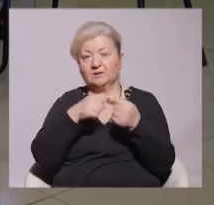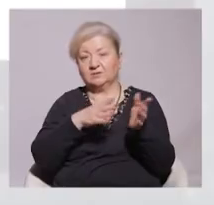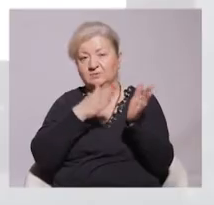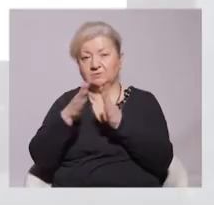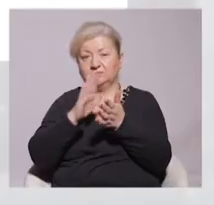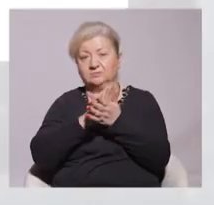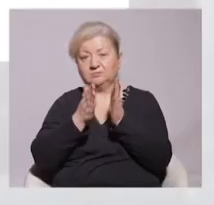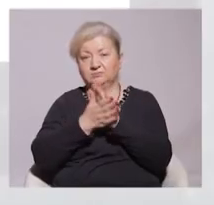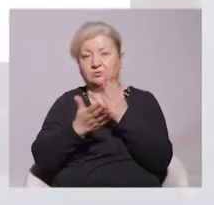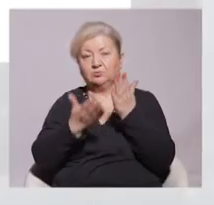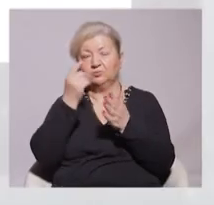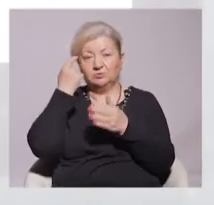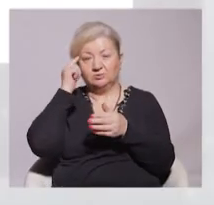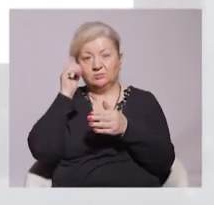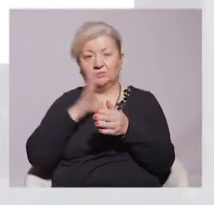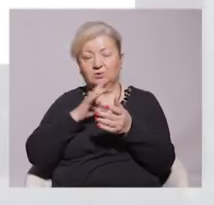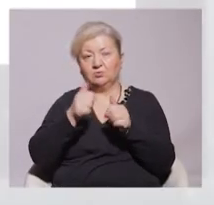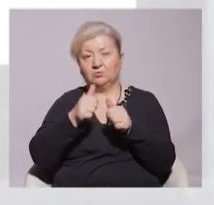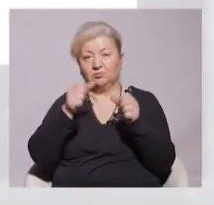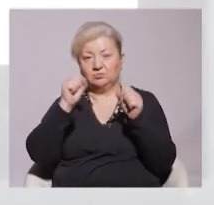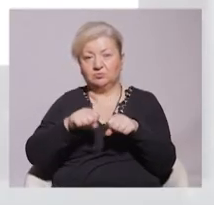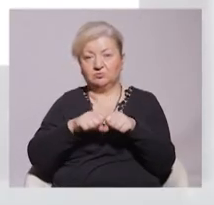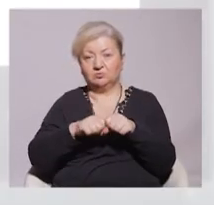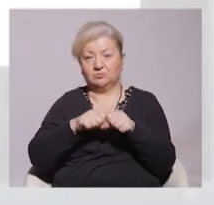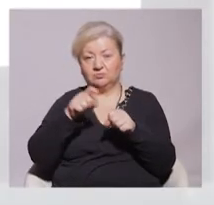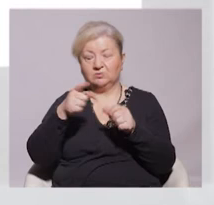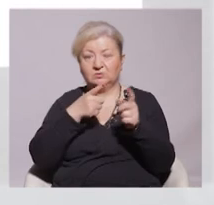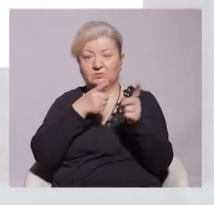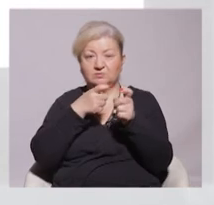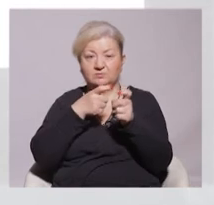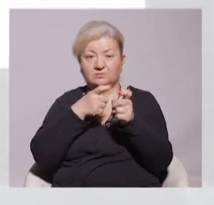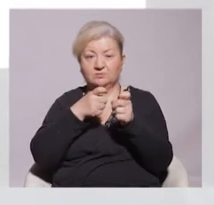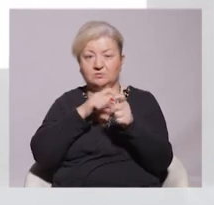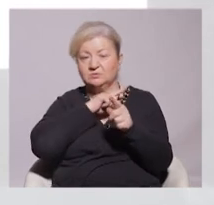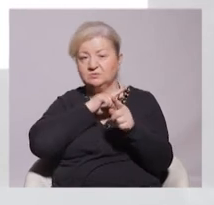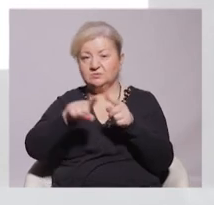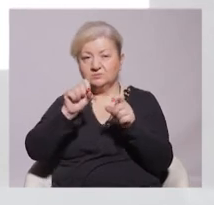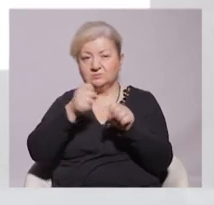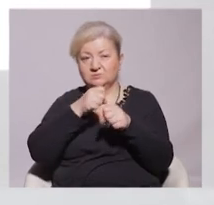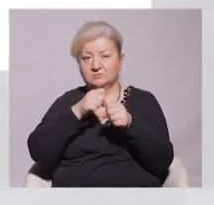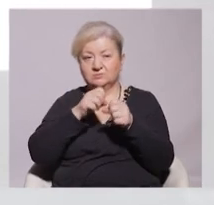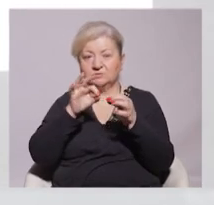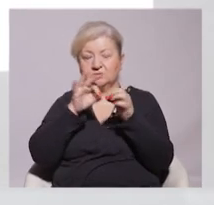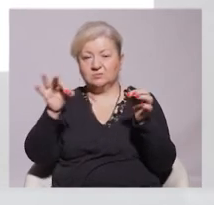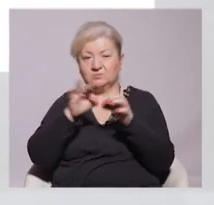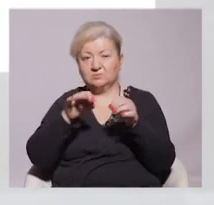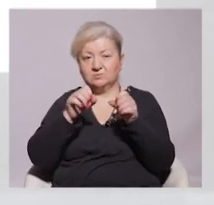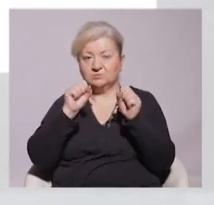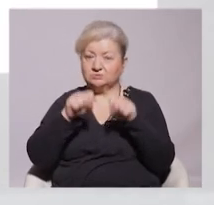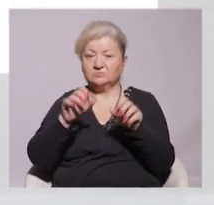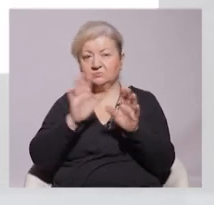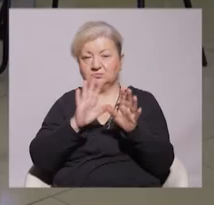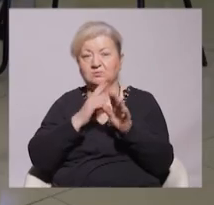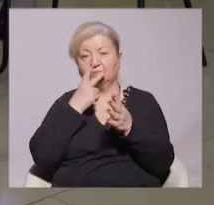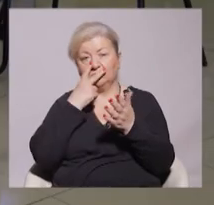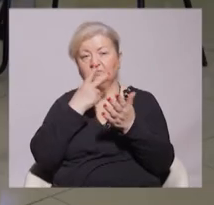სიტუაციაზე. თუ დაფიქრებულ ხართ, როგორ არის შესაძლებელი ტყვიის სიჩქარის გაზომვა, რომელიც რა თქმა უნდა ძალიან სწრაფად მოძრაობს. ნახოთ,